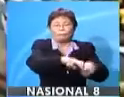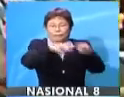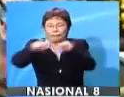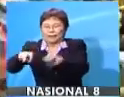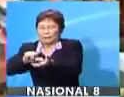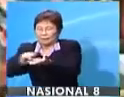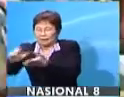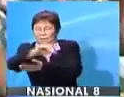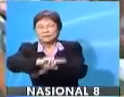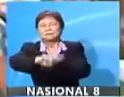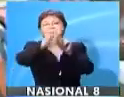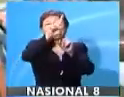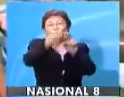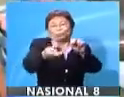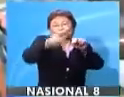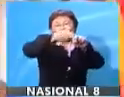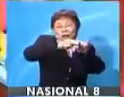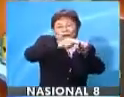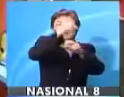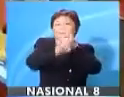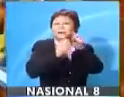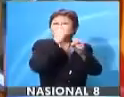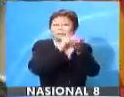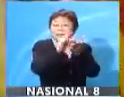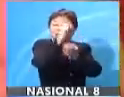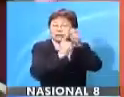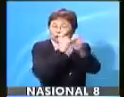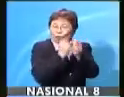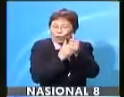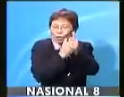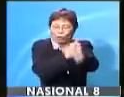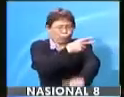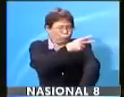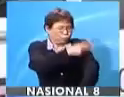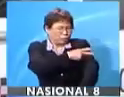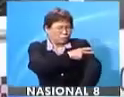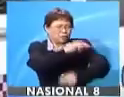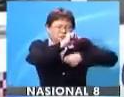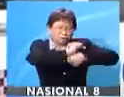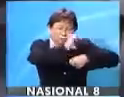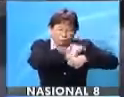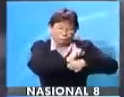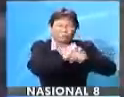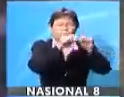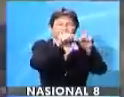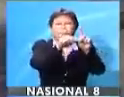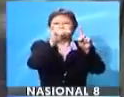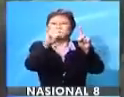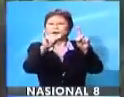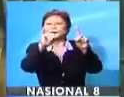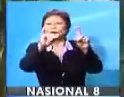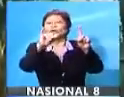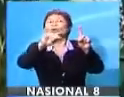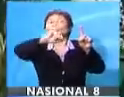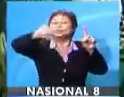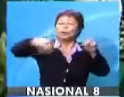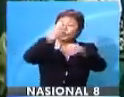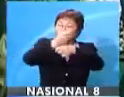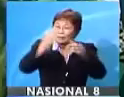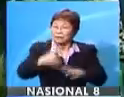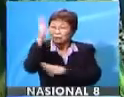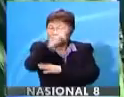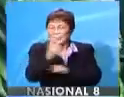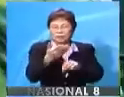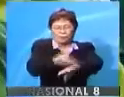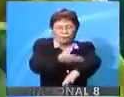gaji bersamaan satu kenaikan gaji tahunan mengikut grad jawatan melibatkan 1.6 juta penjawat awam,